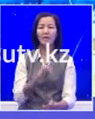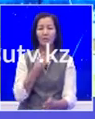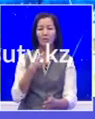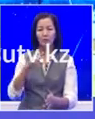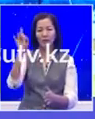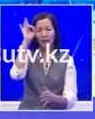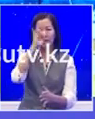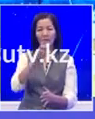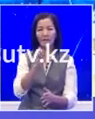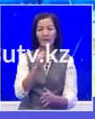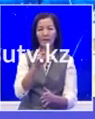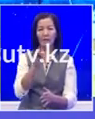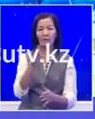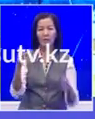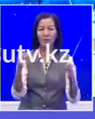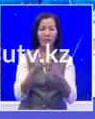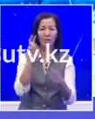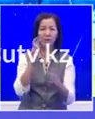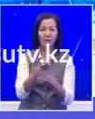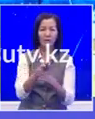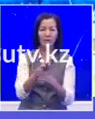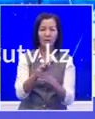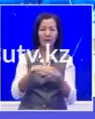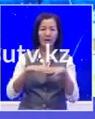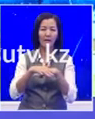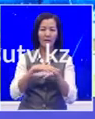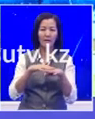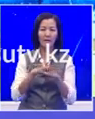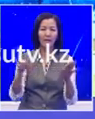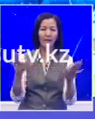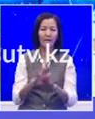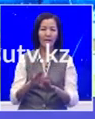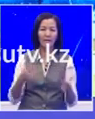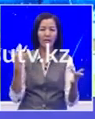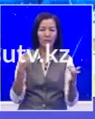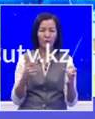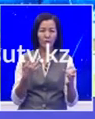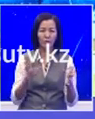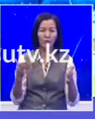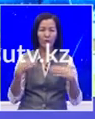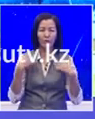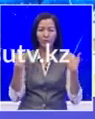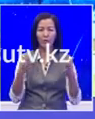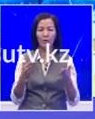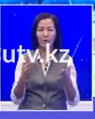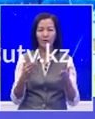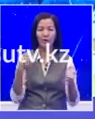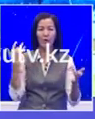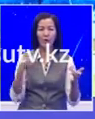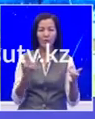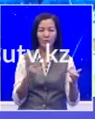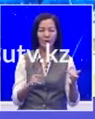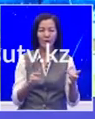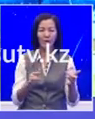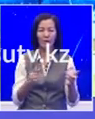Талдықорғанға атақты ақ жауын келді. Камералық оркестр жетісулықтың дармандарын әуезді ән көңіл қылын шерткен күйлерімен қуантты. Қос шектен